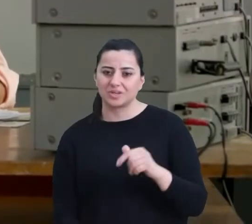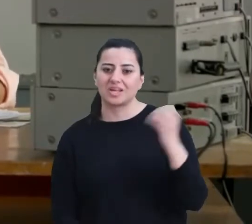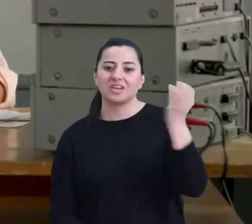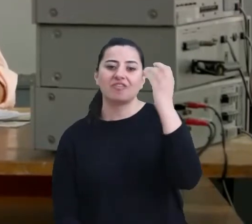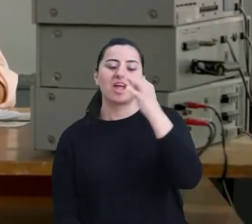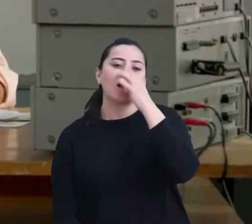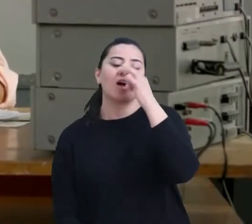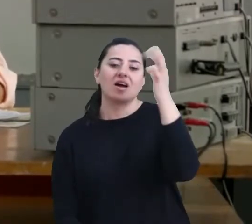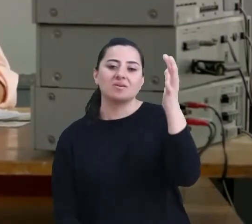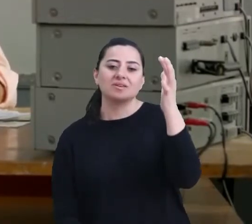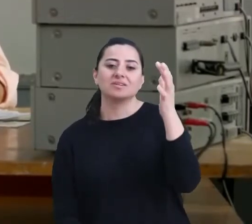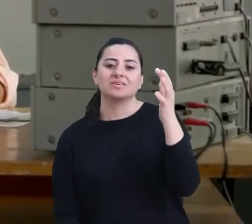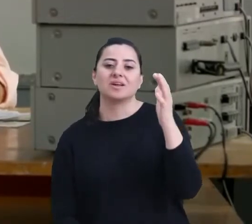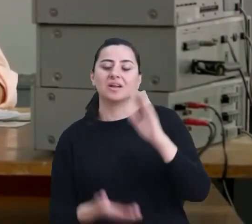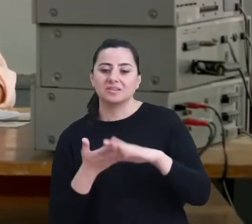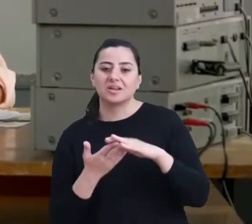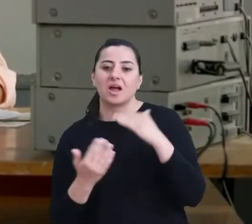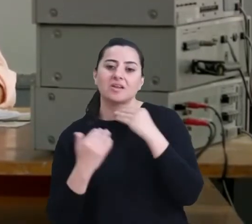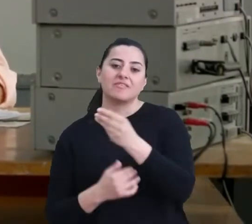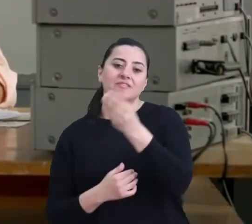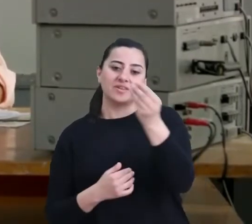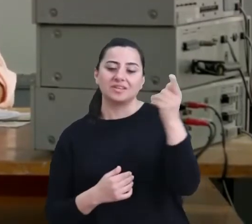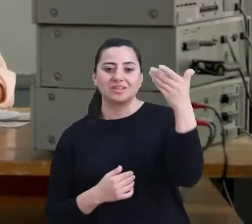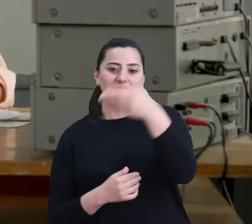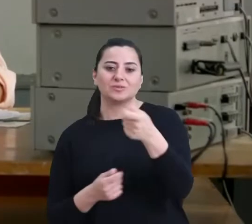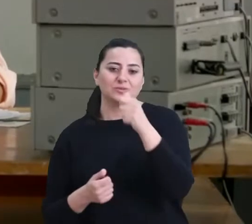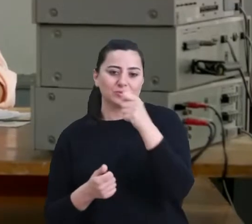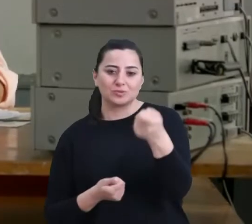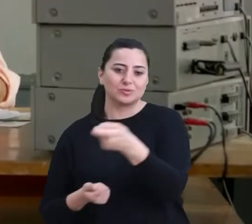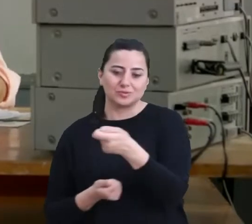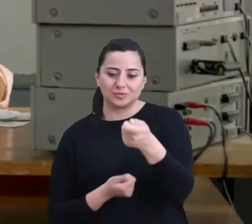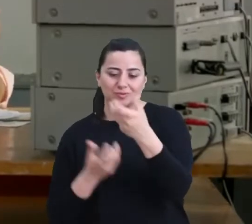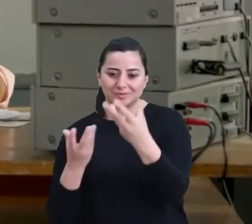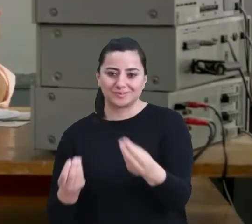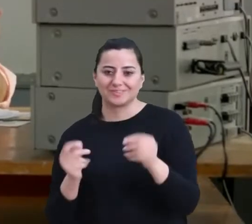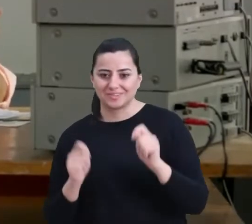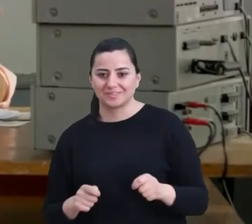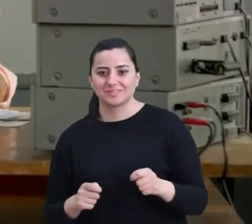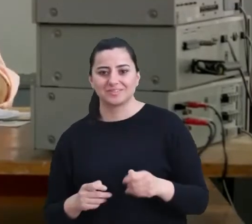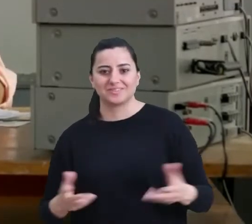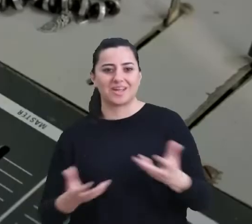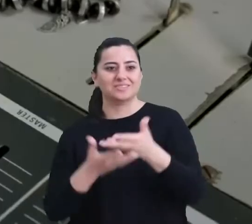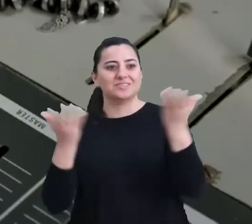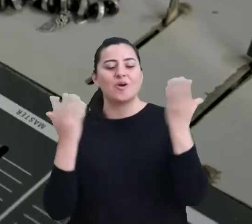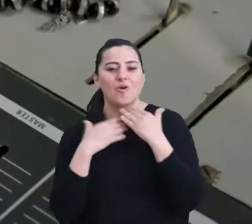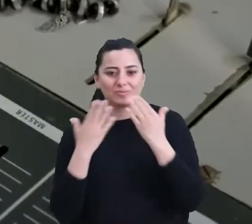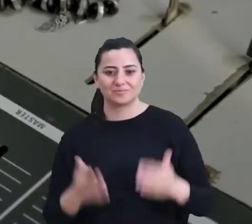itfaiye sesleniveriyorum gari. Akideş adresini versin de gidip söndürüverin gari. İlçe yanacak yahu.